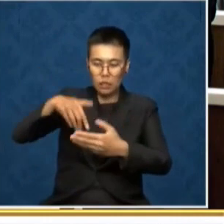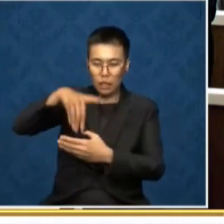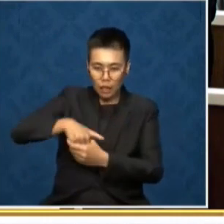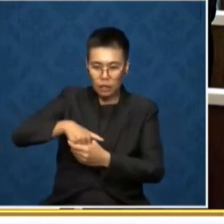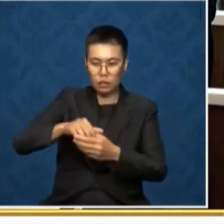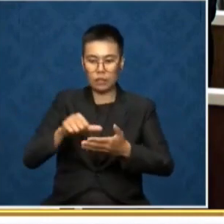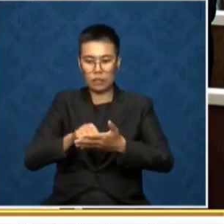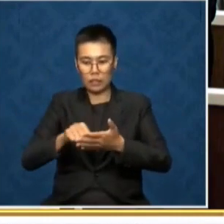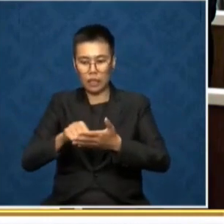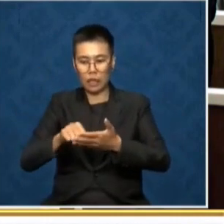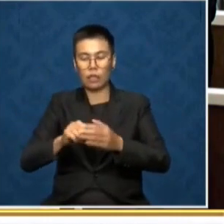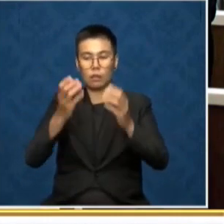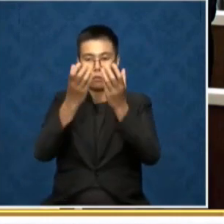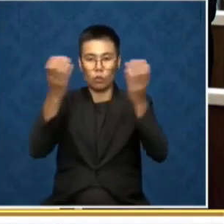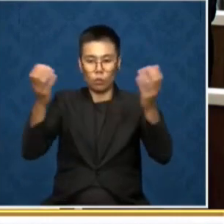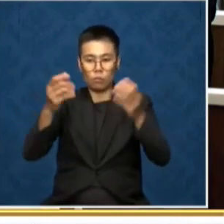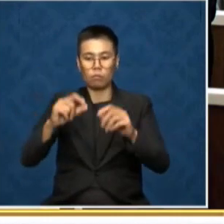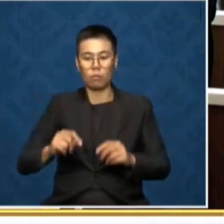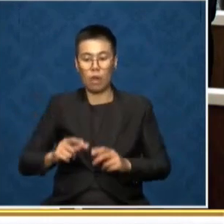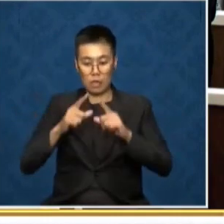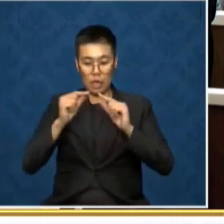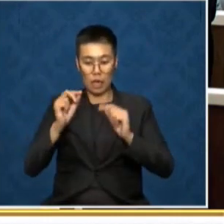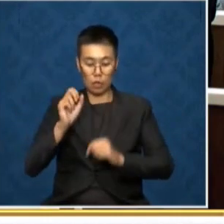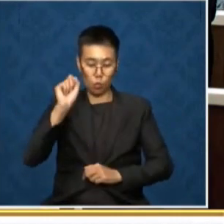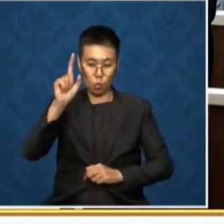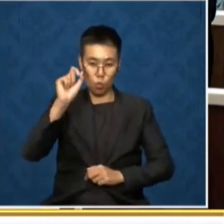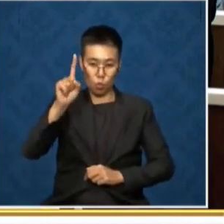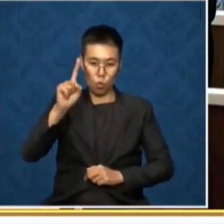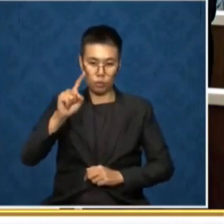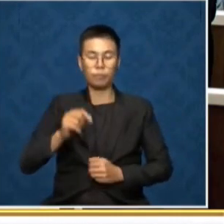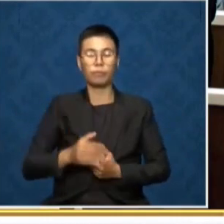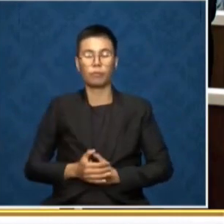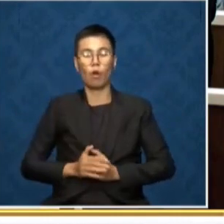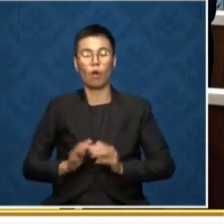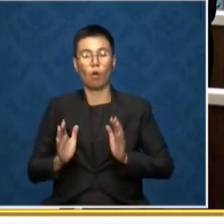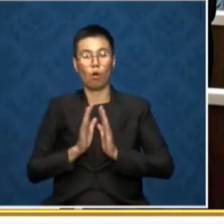เป็นเรื่องเร่งด่วนและเป็นวาระระดับประเทศชาติกราบขอบพระคุณท่านประธานครับ ครับ